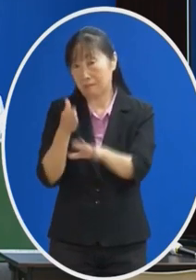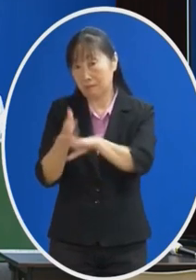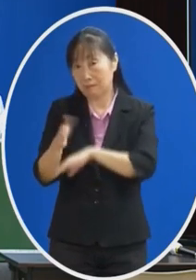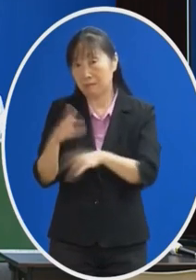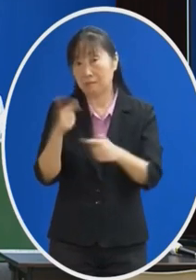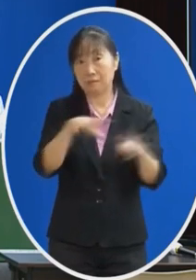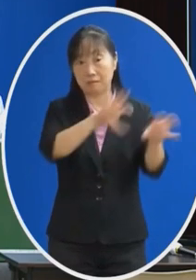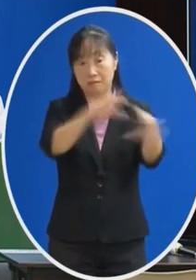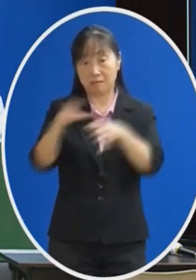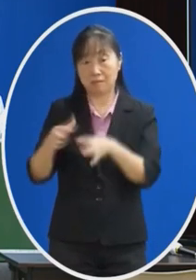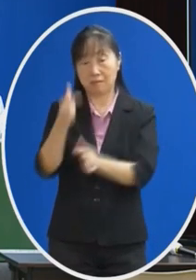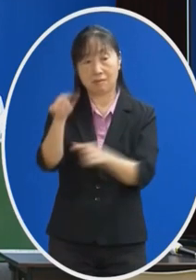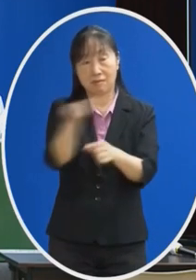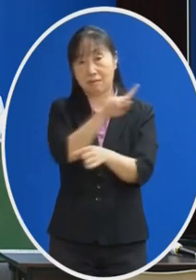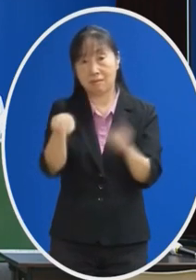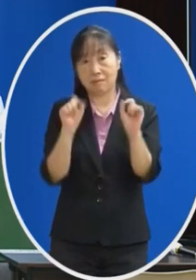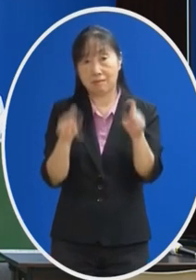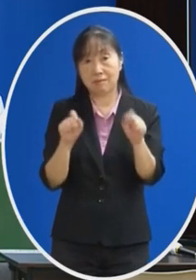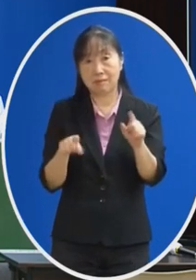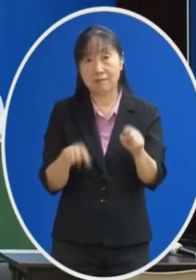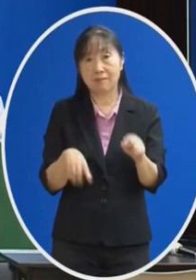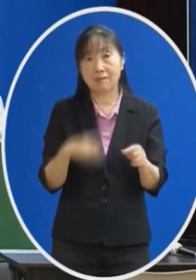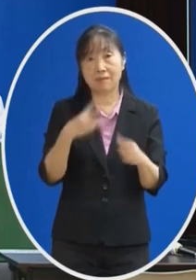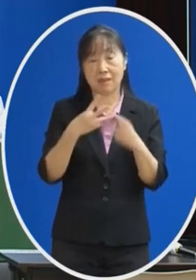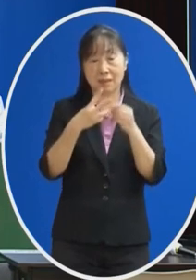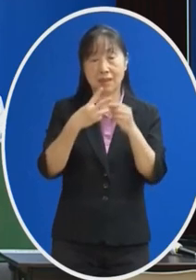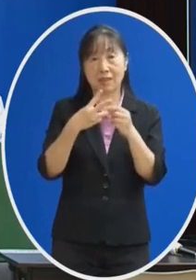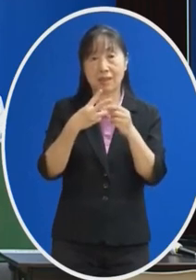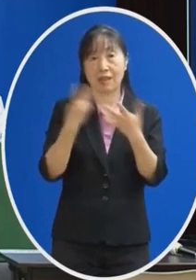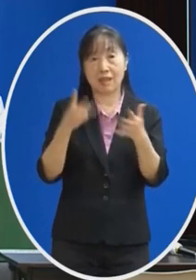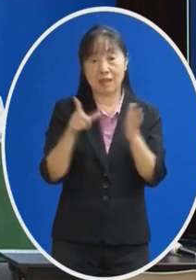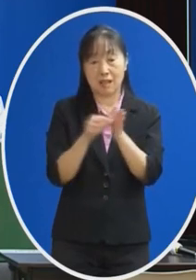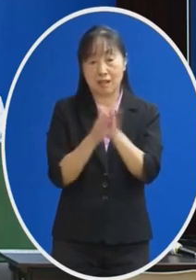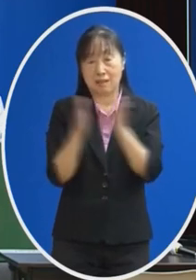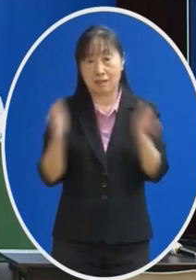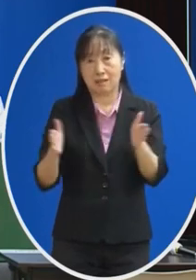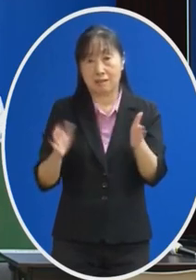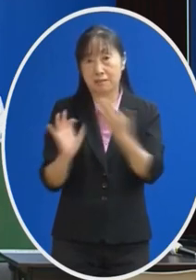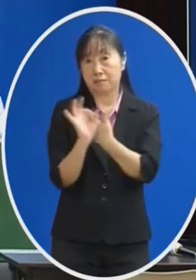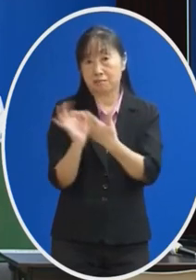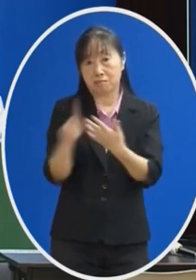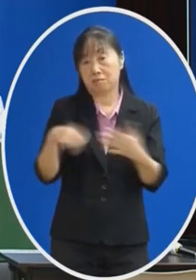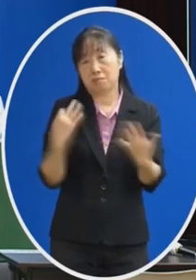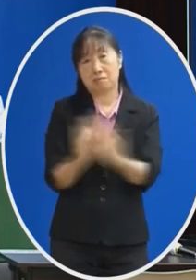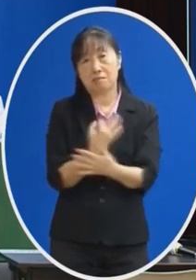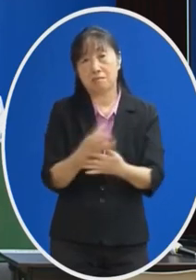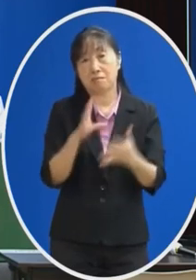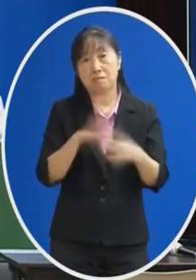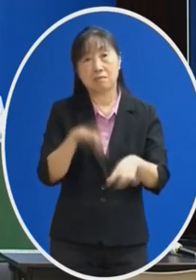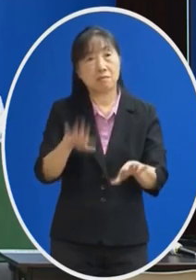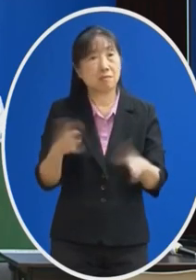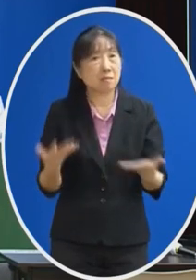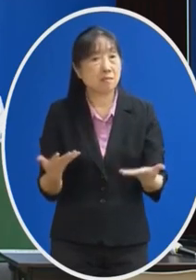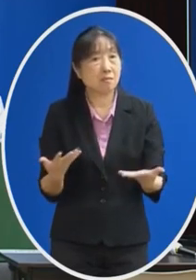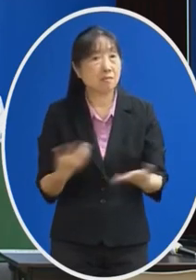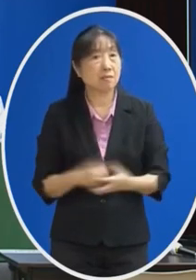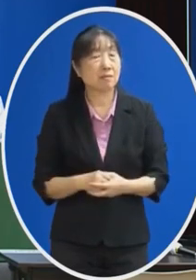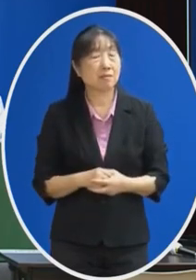是国际标准。那三期试验国内的受试者也明显不足，这方面要怎么克服？谢谢。